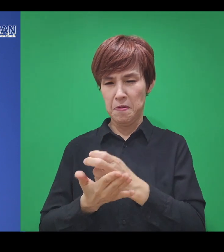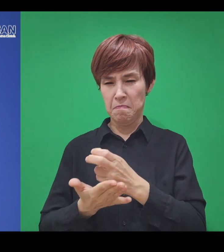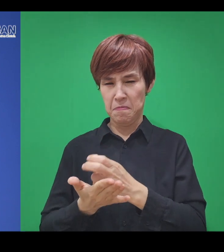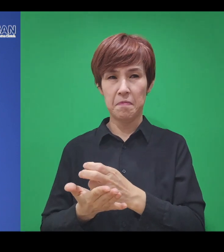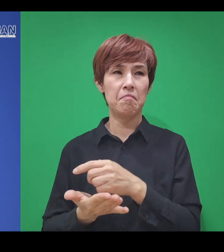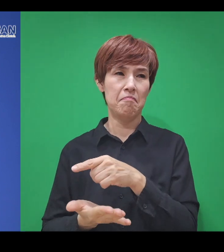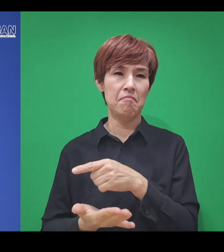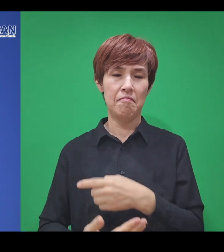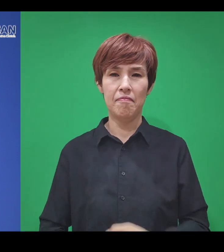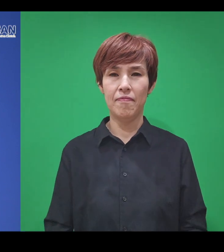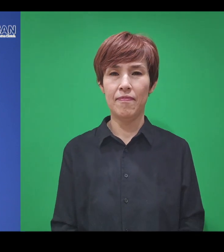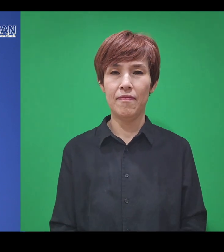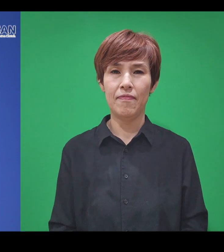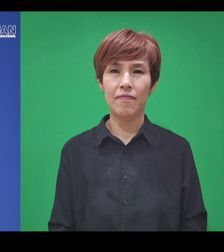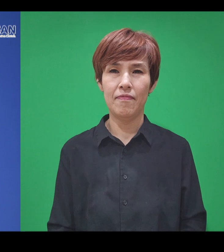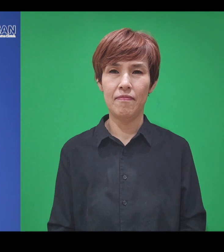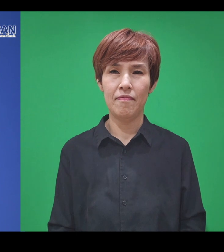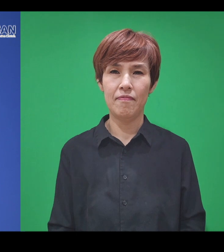사랑했네요.